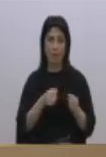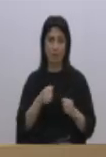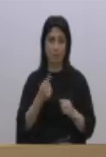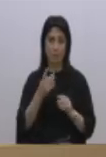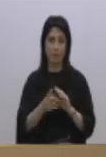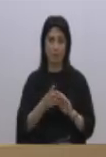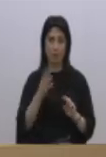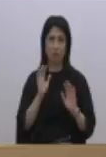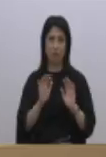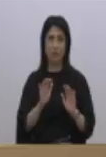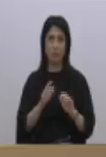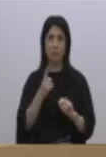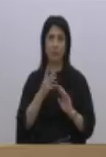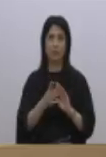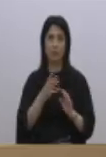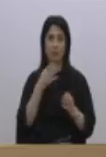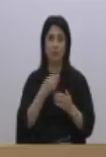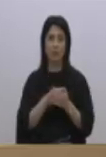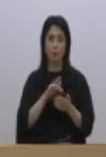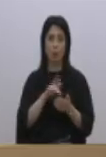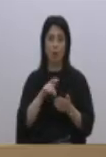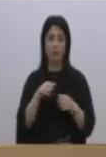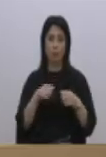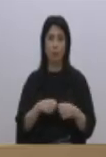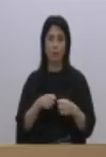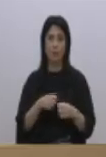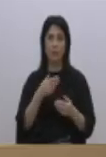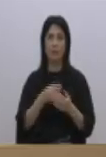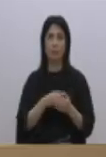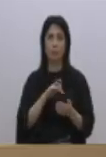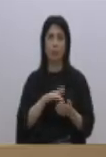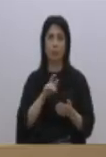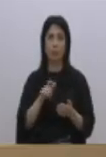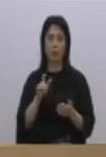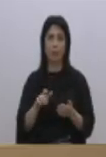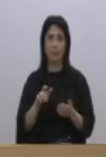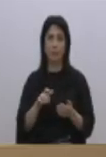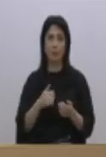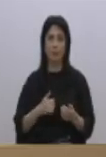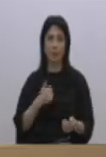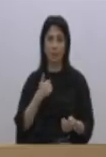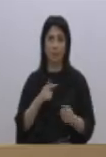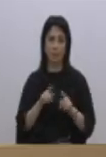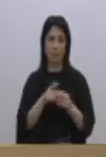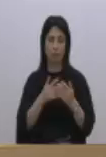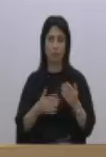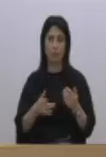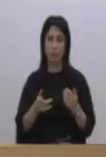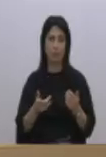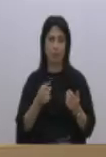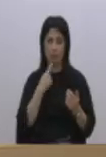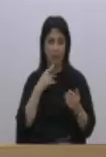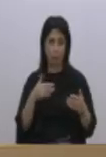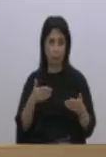პირველ რიგში, იზრუნოს პირველ რიგში საკუთარი მოქალაქეების უფლებებზე, საკუთარი მოქალაქეების ღირსებაზე და ასე შემდეგ. ნუ ამაში არავინ